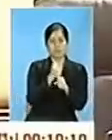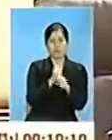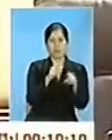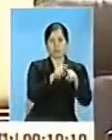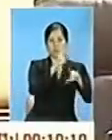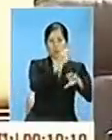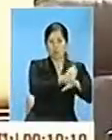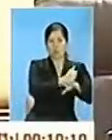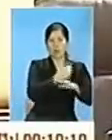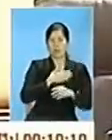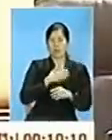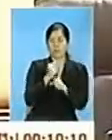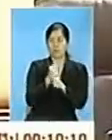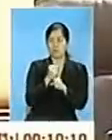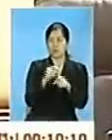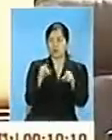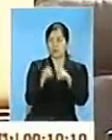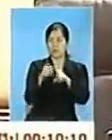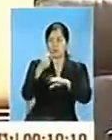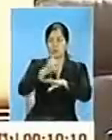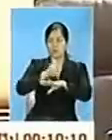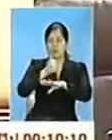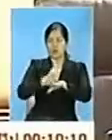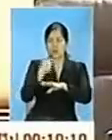บเจ้าของอาบอบนวด